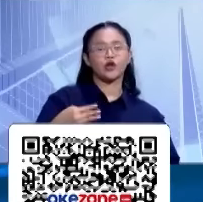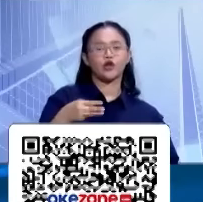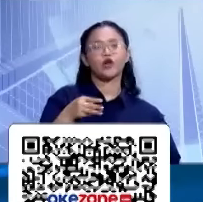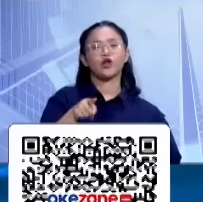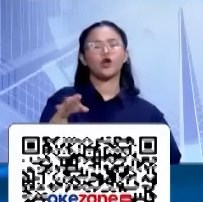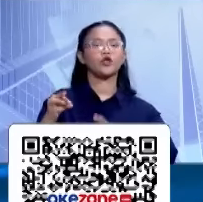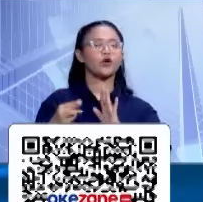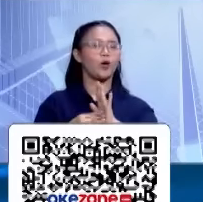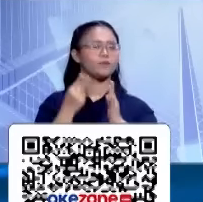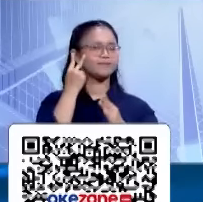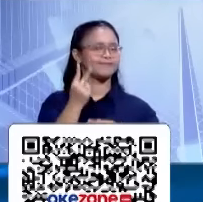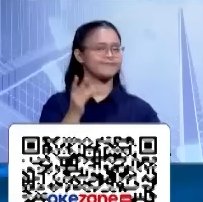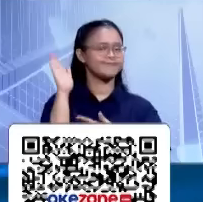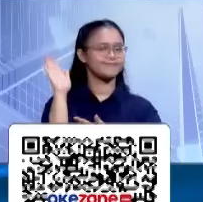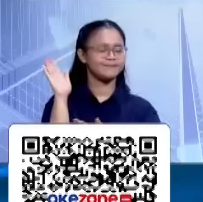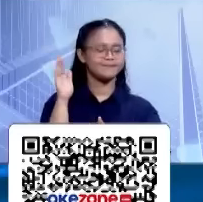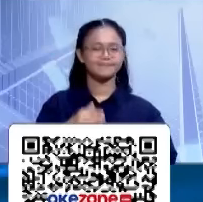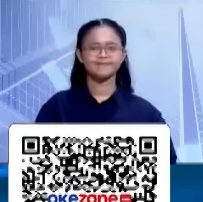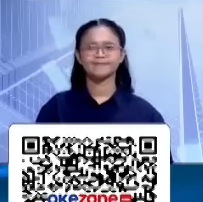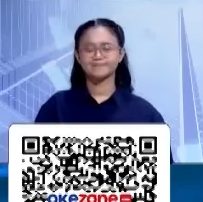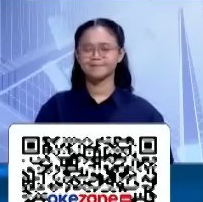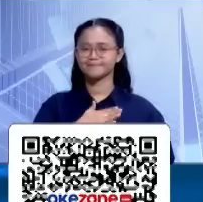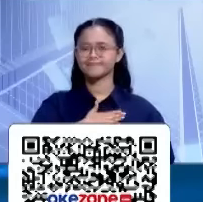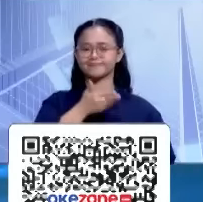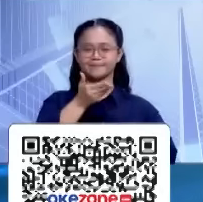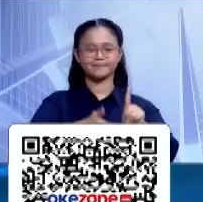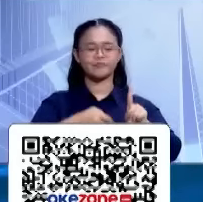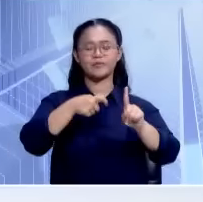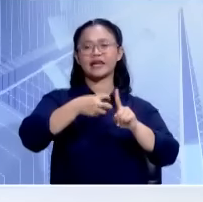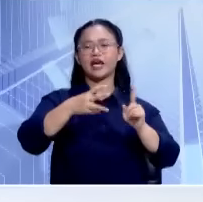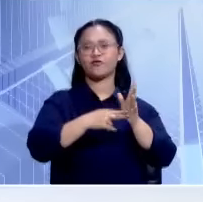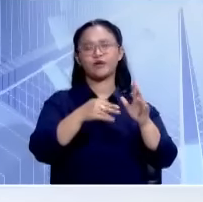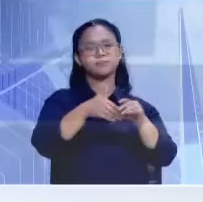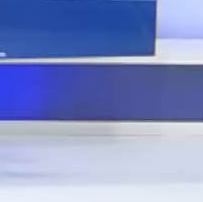selengkapnya melalui portal okezo.com. Saya Kevin Pakan,